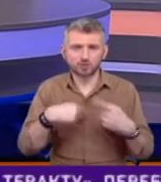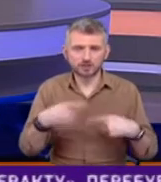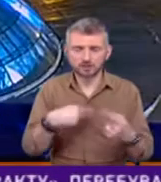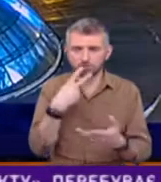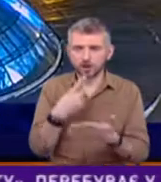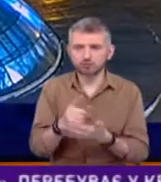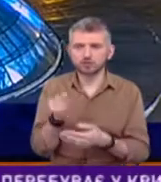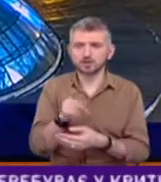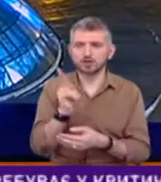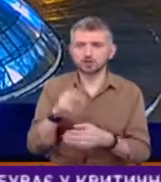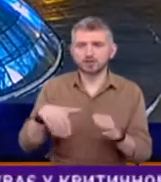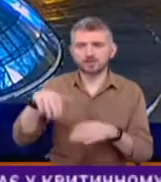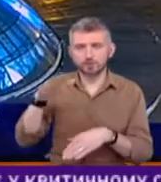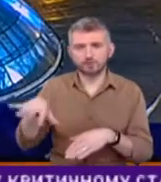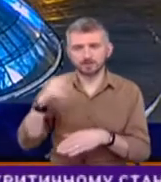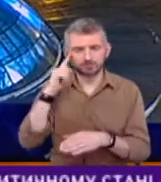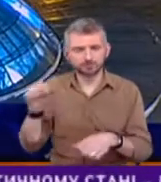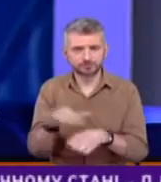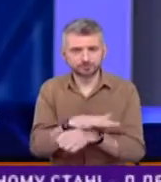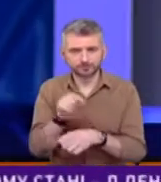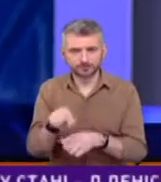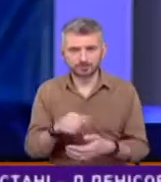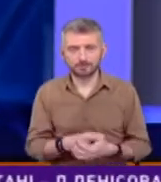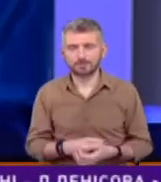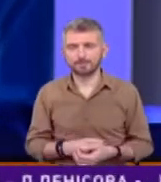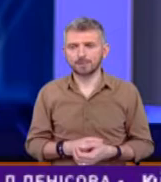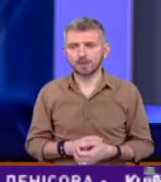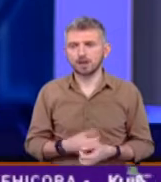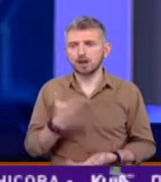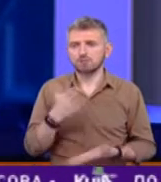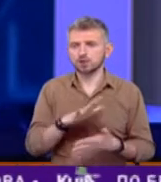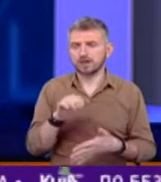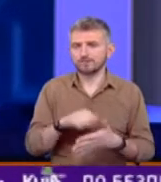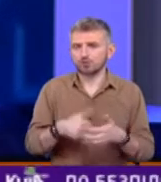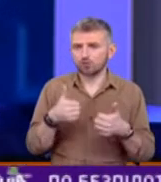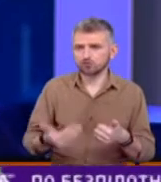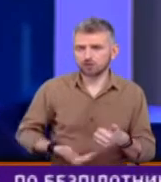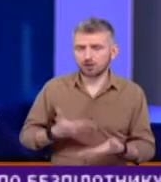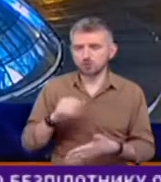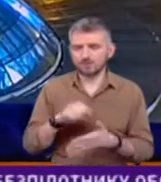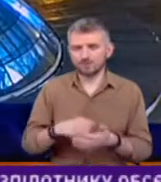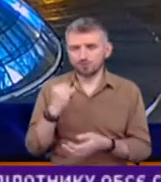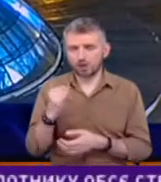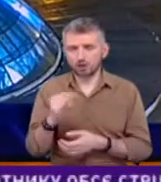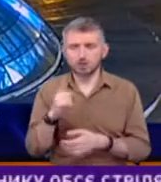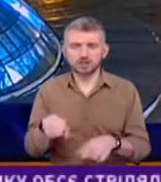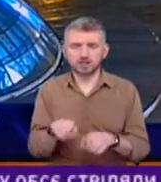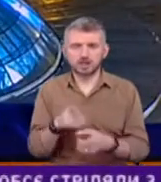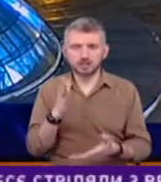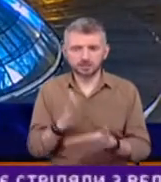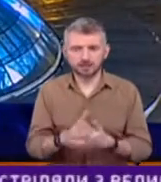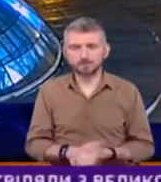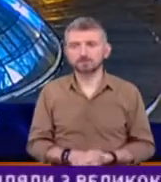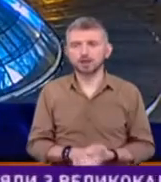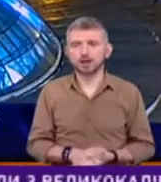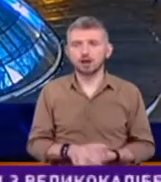показують, що ті, хто зверху, всі розуміються на цих процесах. Ну, так, так. Може, не від хорошого життя, може, від поганого, але так воно є. Пане